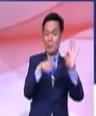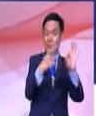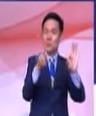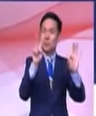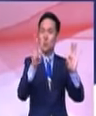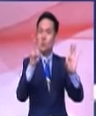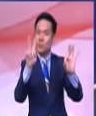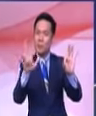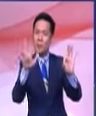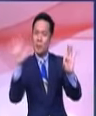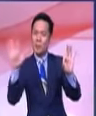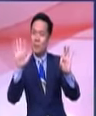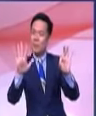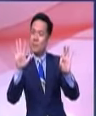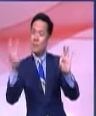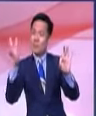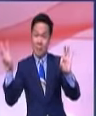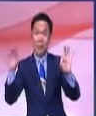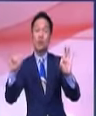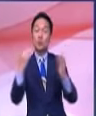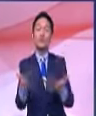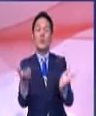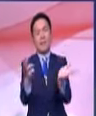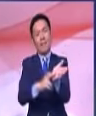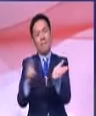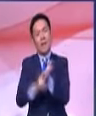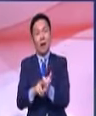9,225,268 orang telah mendaftar penerima vaksin.